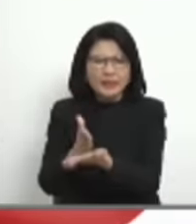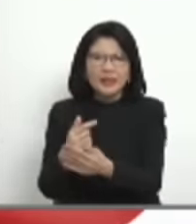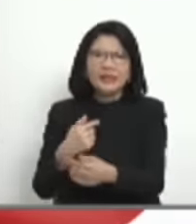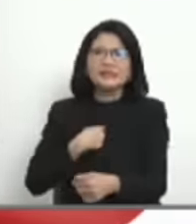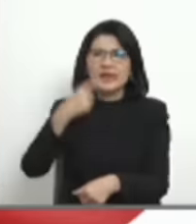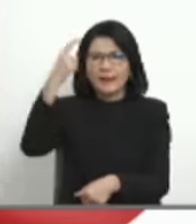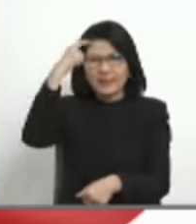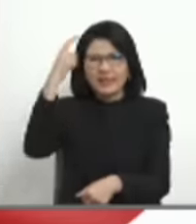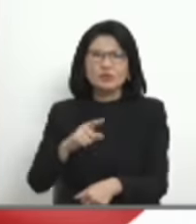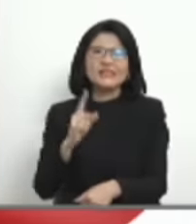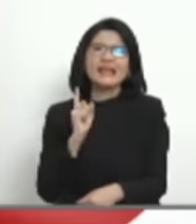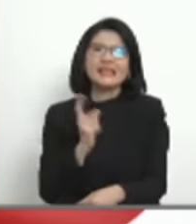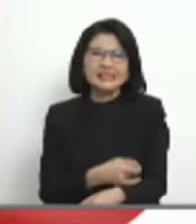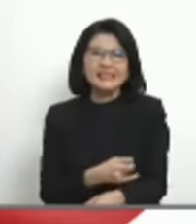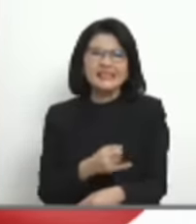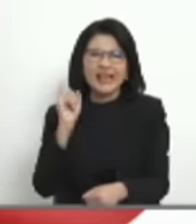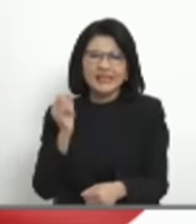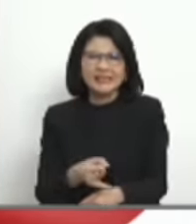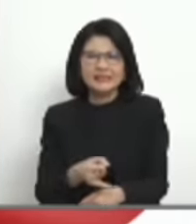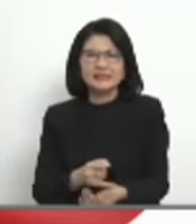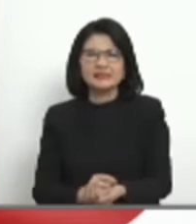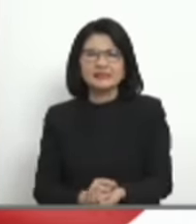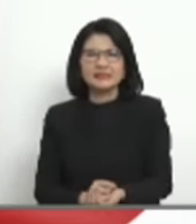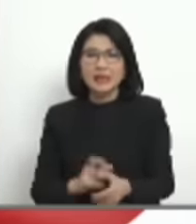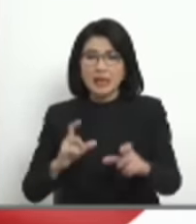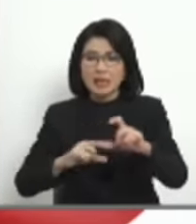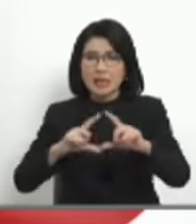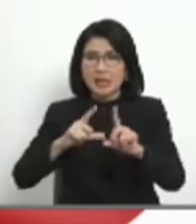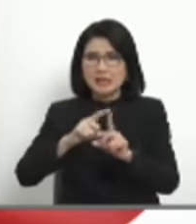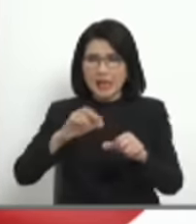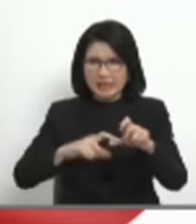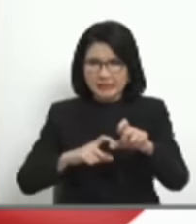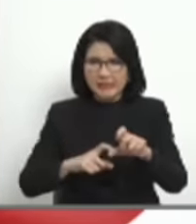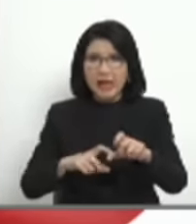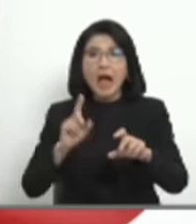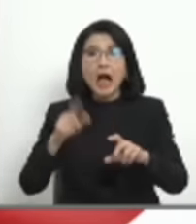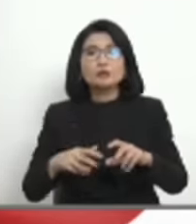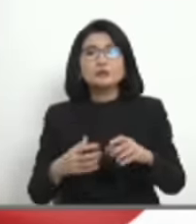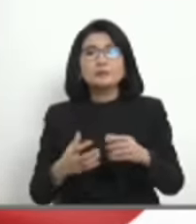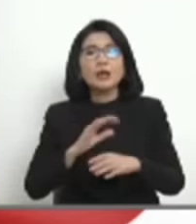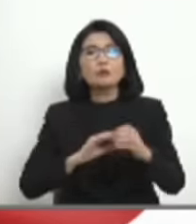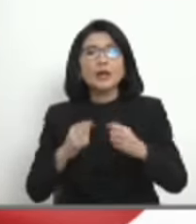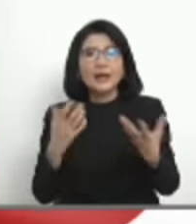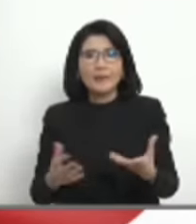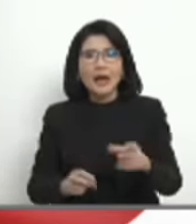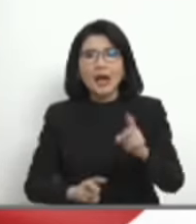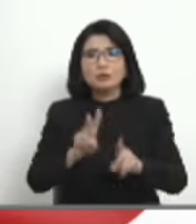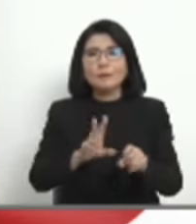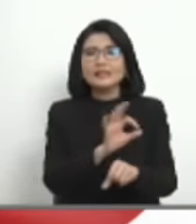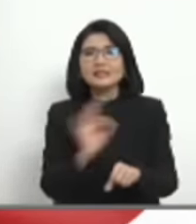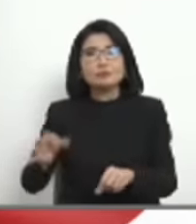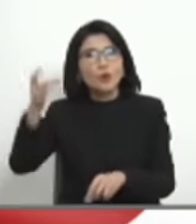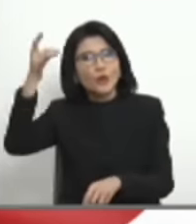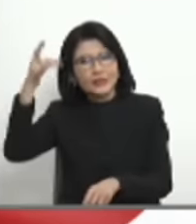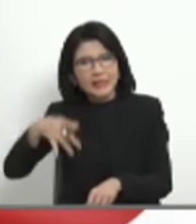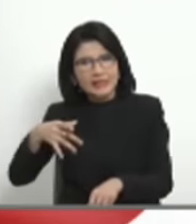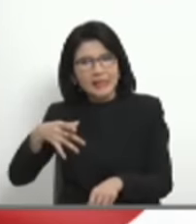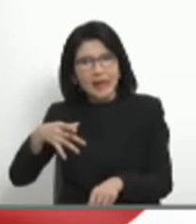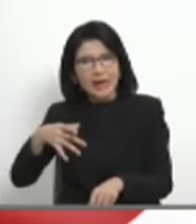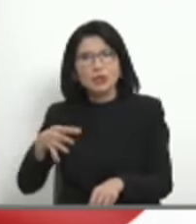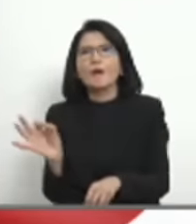sangat sadis dan tentu saja apa yang mesti kita lakukan Pak ada kurang lebih 12.000 desa yang masih Blank